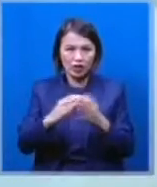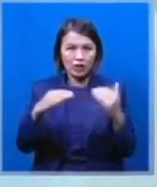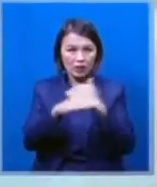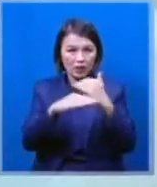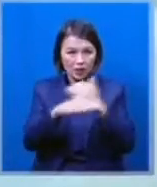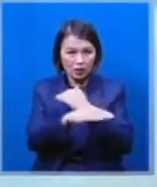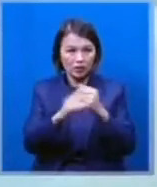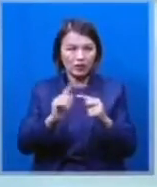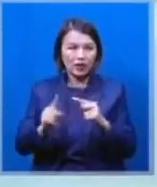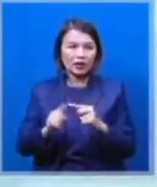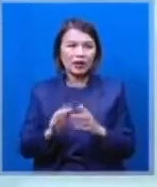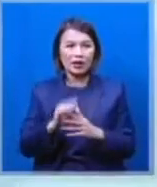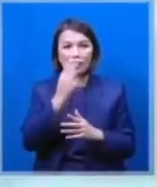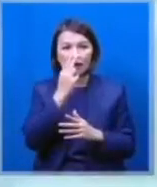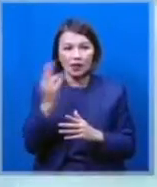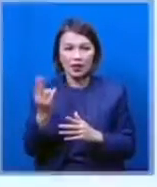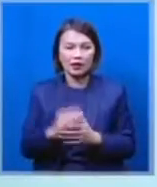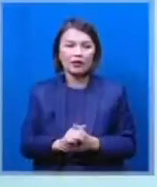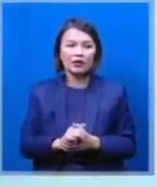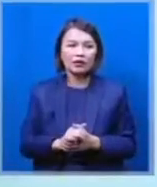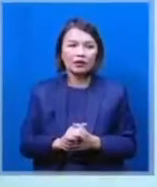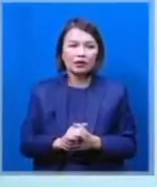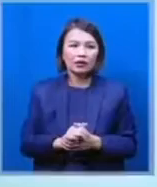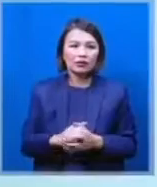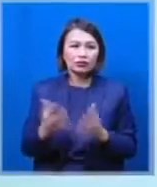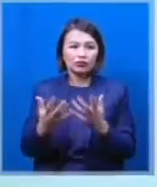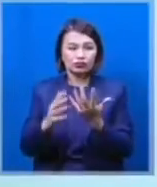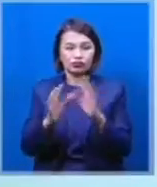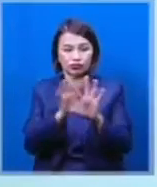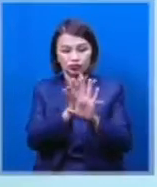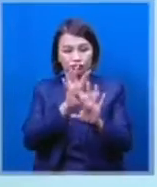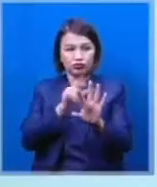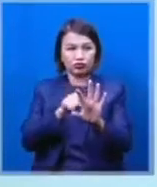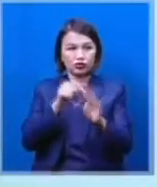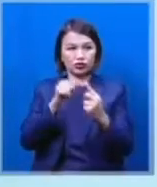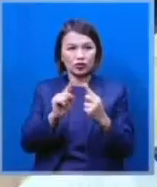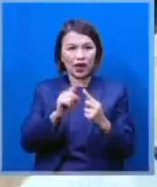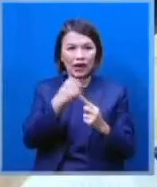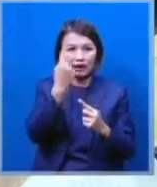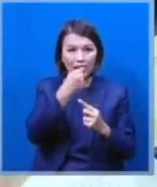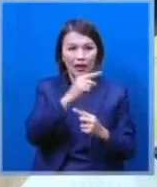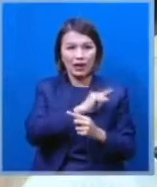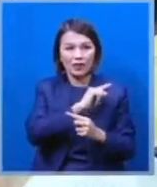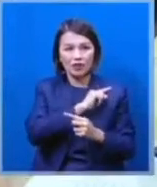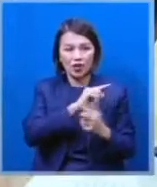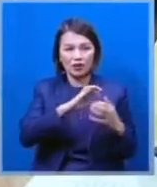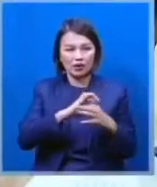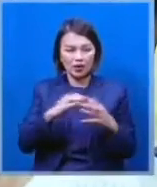เมื่อสักครู่นี้ด้านหลังท่านนายกรัฐมนตรีทางเยื้องๆไปทางซ้ายมือท่านพลเอกอภิรัตคงสมพงษ์ที่บอกว่าส